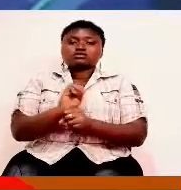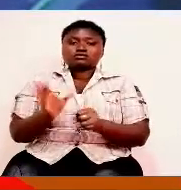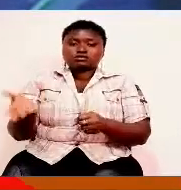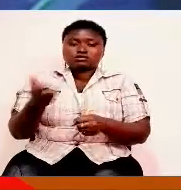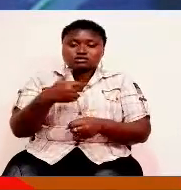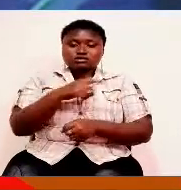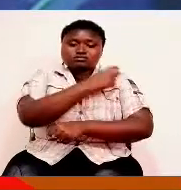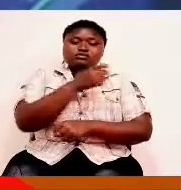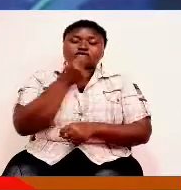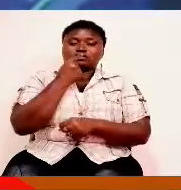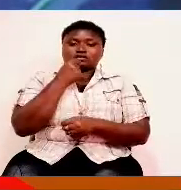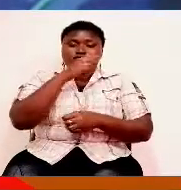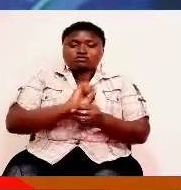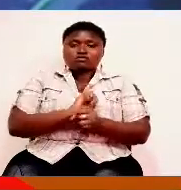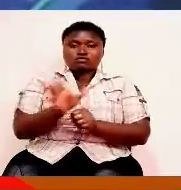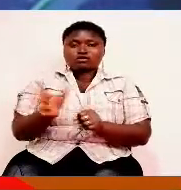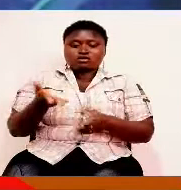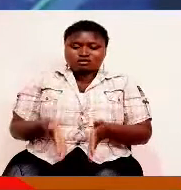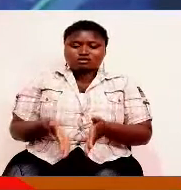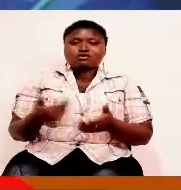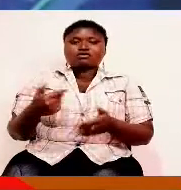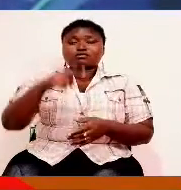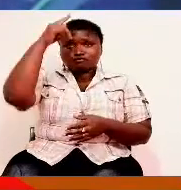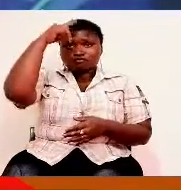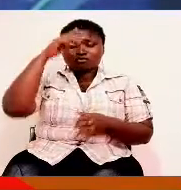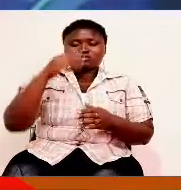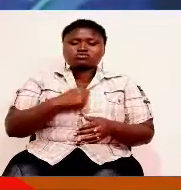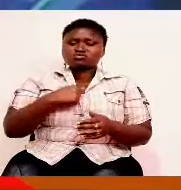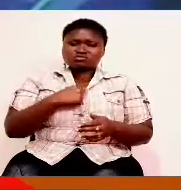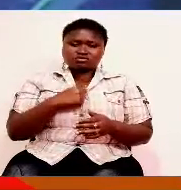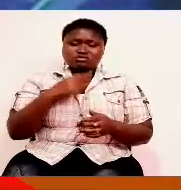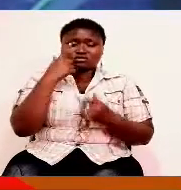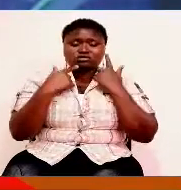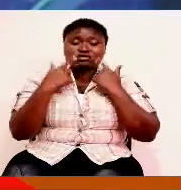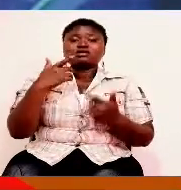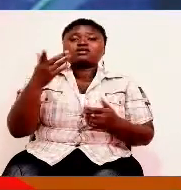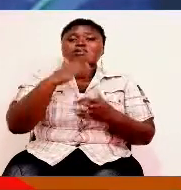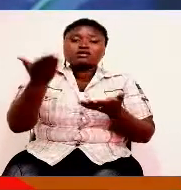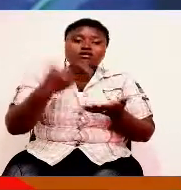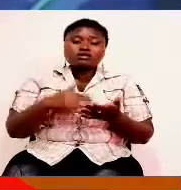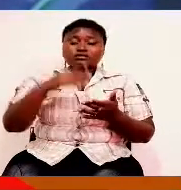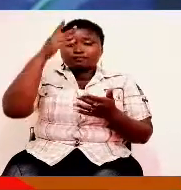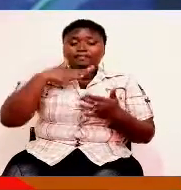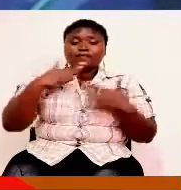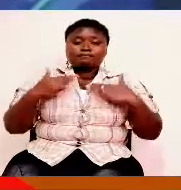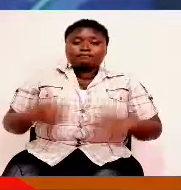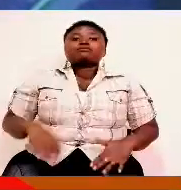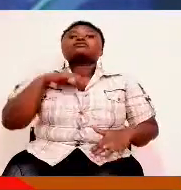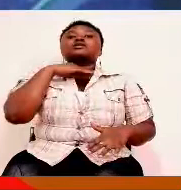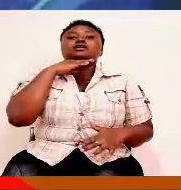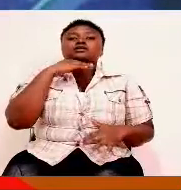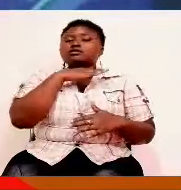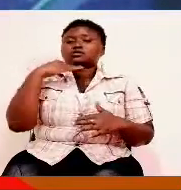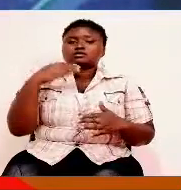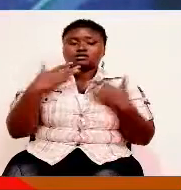wa COVID-19 guku maafitha a forithi magichaka ya kumana na ciko cia ndu kwiruta muoyo kuongerera kamuno